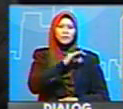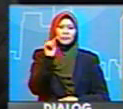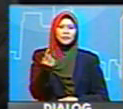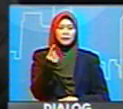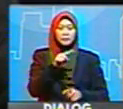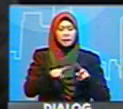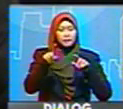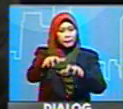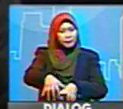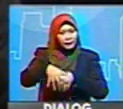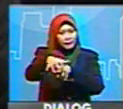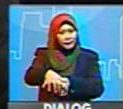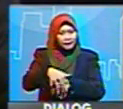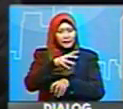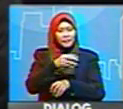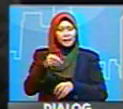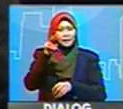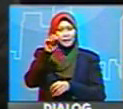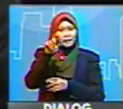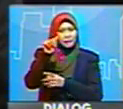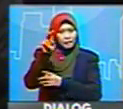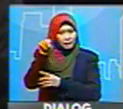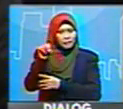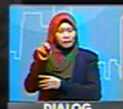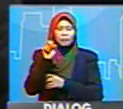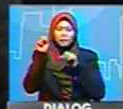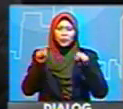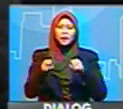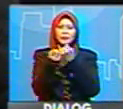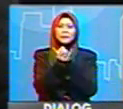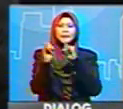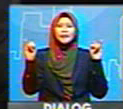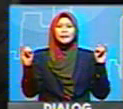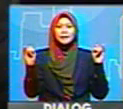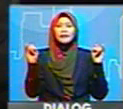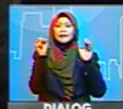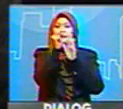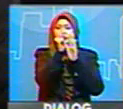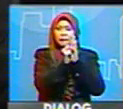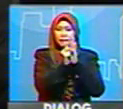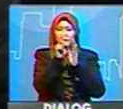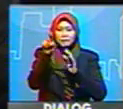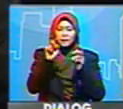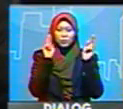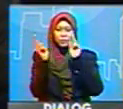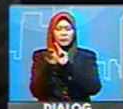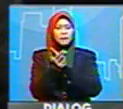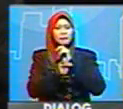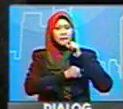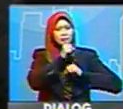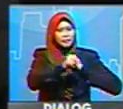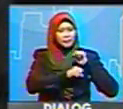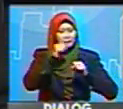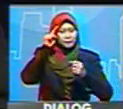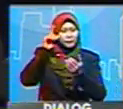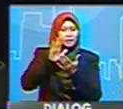petani penternak dan nelayan mereka sebenarnya boleh Berdikari dengan syarat mengubah sikap dan percaya